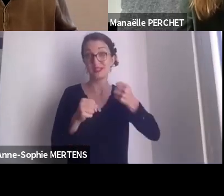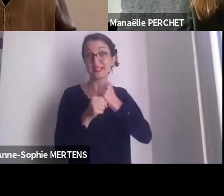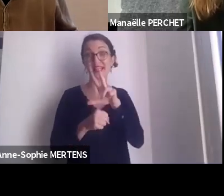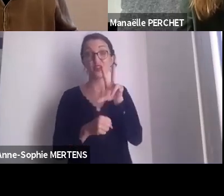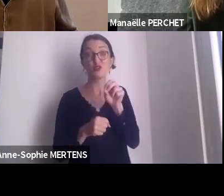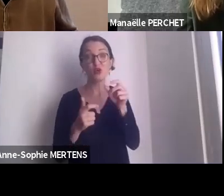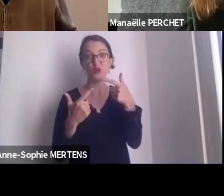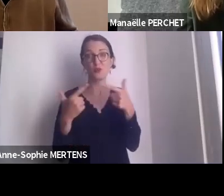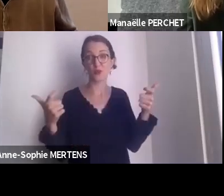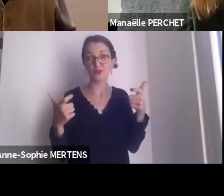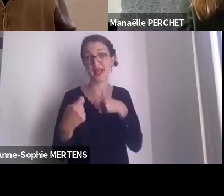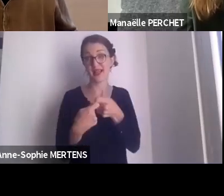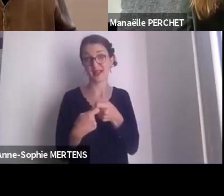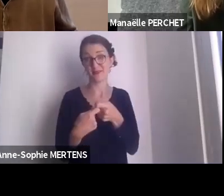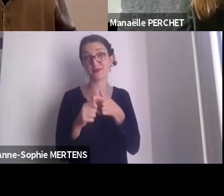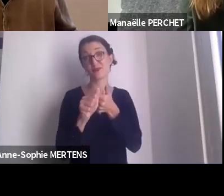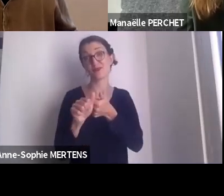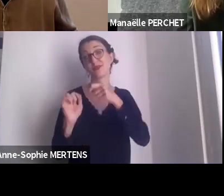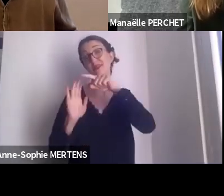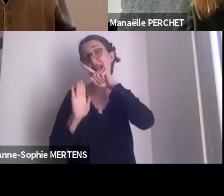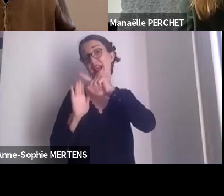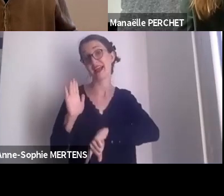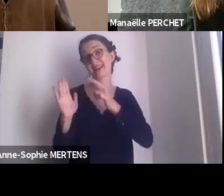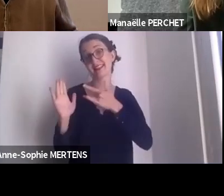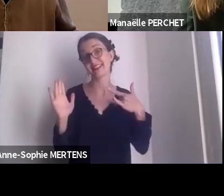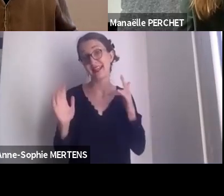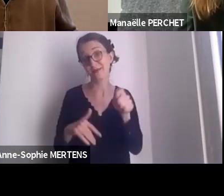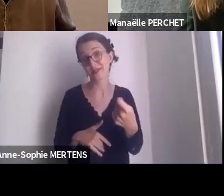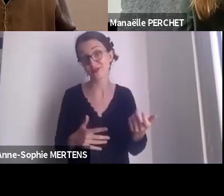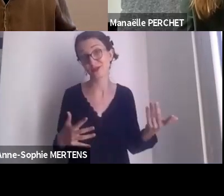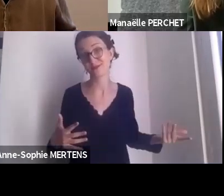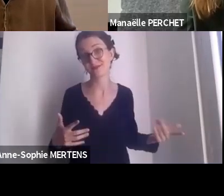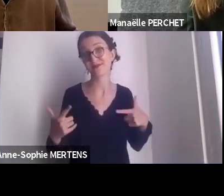adaptés aux nouvelles règles sanitaires, notamment.